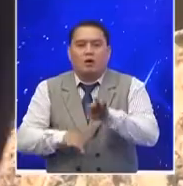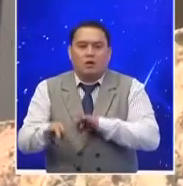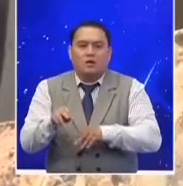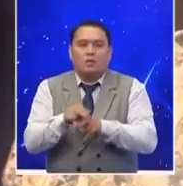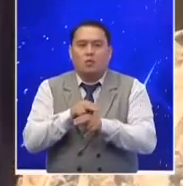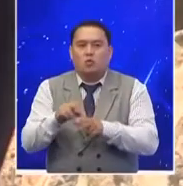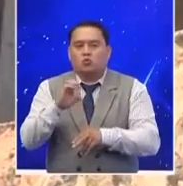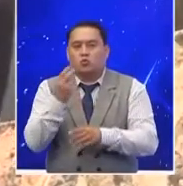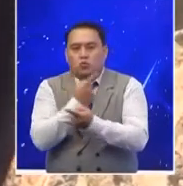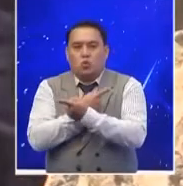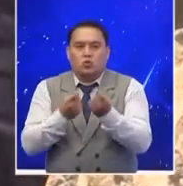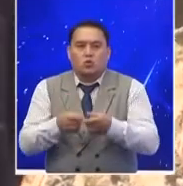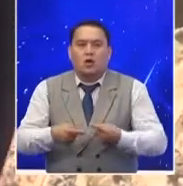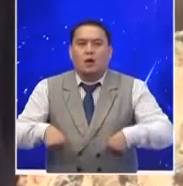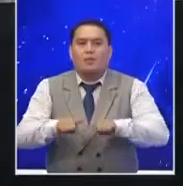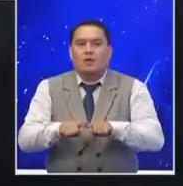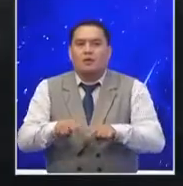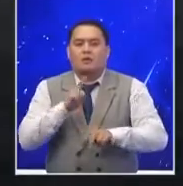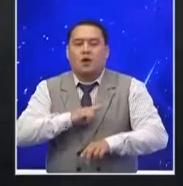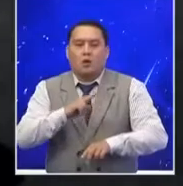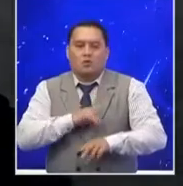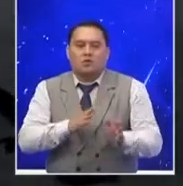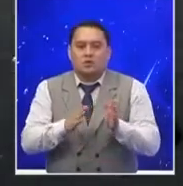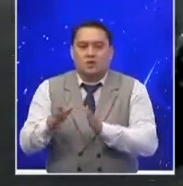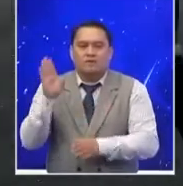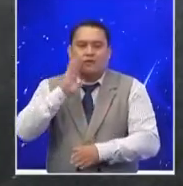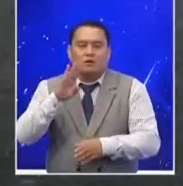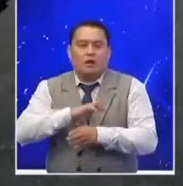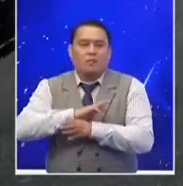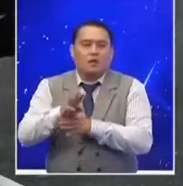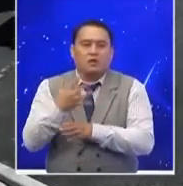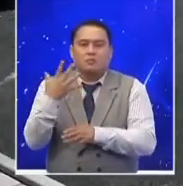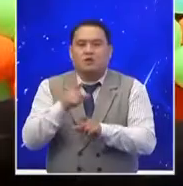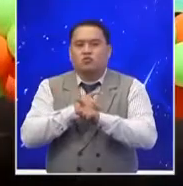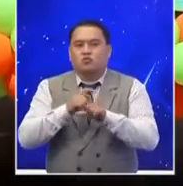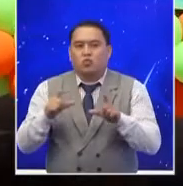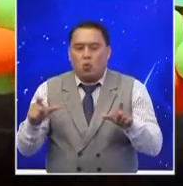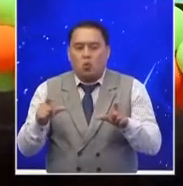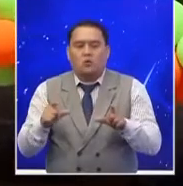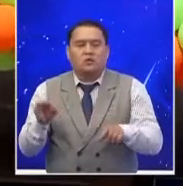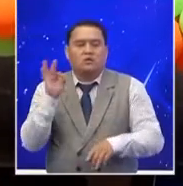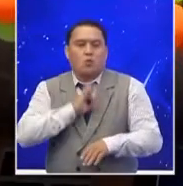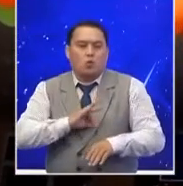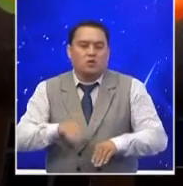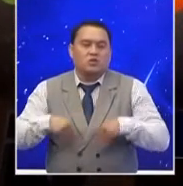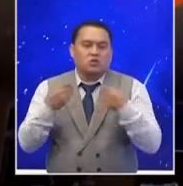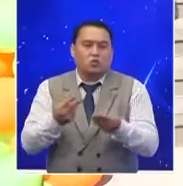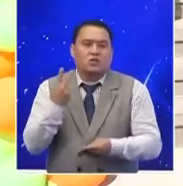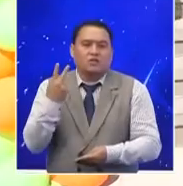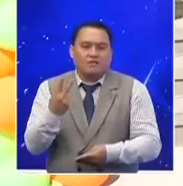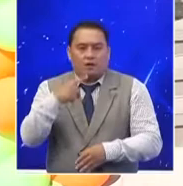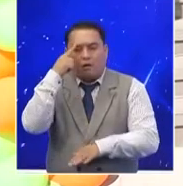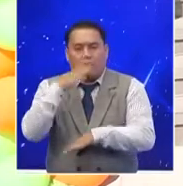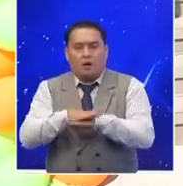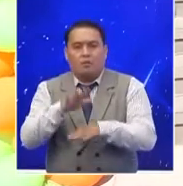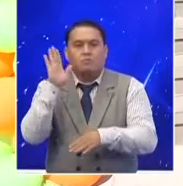ремонт социально-культурные объекты, обновятся дороги, наладится система водоснабжения. 5 школ уже сдали в эксплуатацию. В конце сентября сдадут еще 2. Амандык